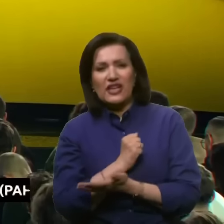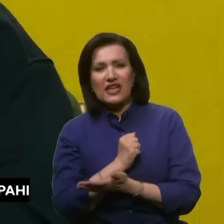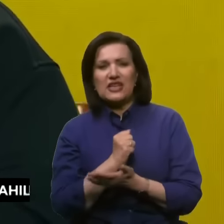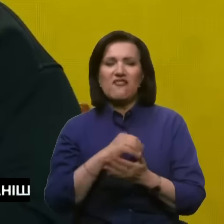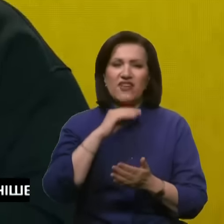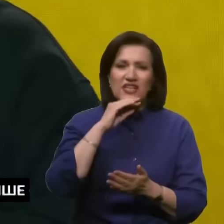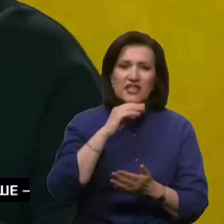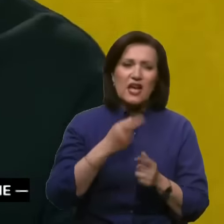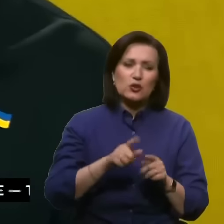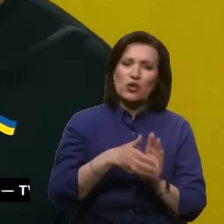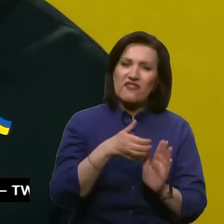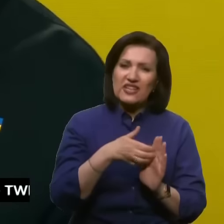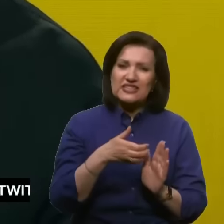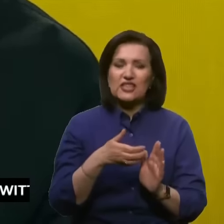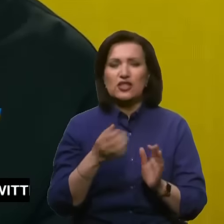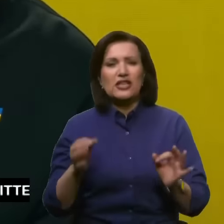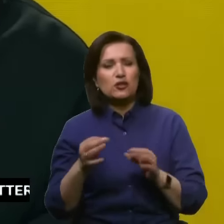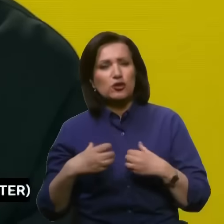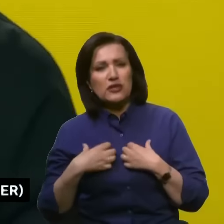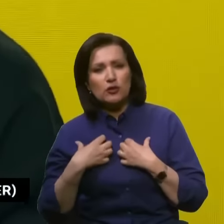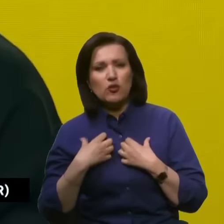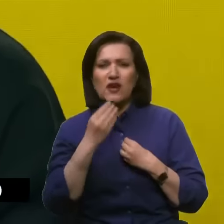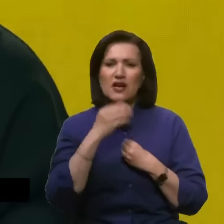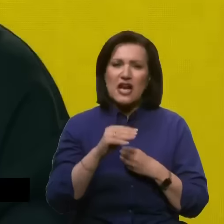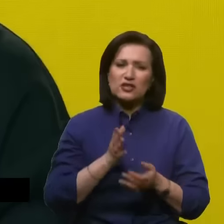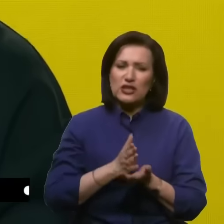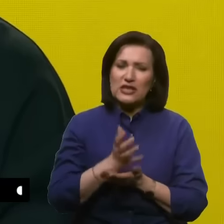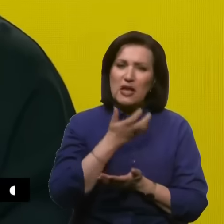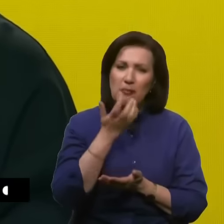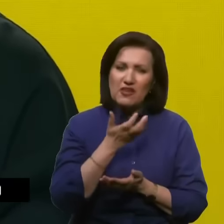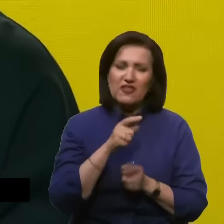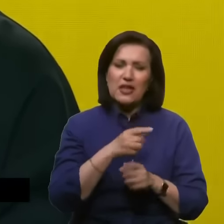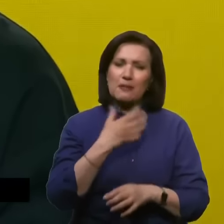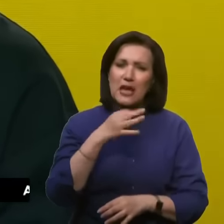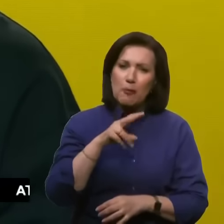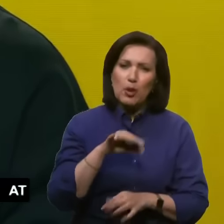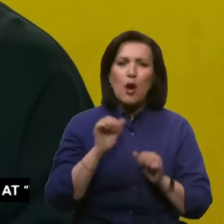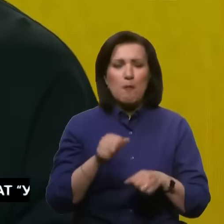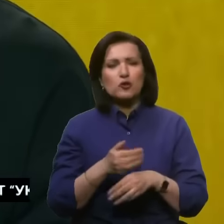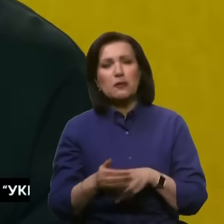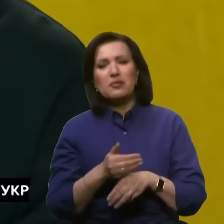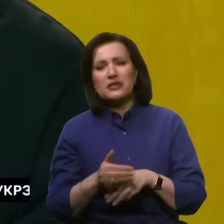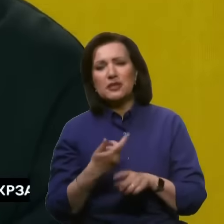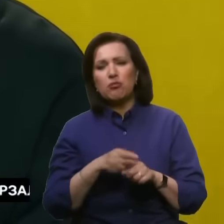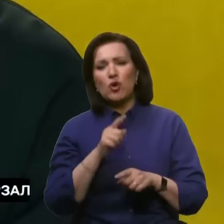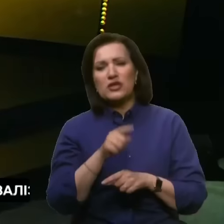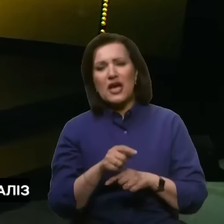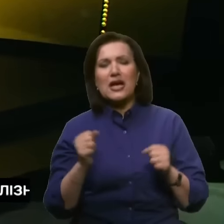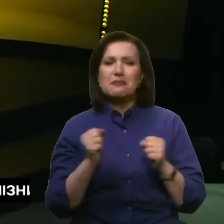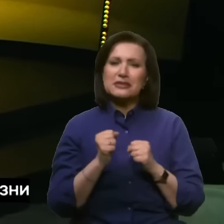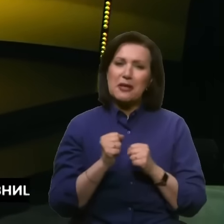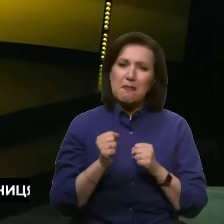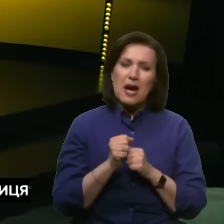цього вистачить, а цього не вистачить. Нічого страшного, краще йти на південь, там тепло, можна і пізніше, бо там